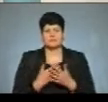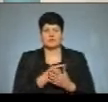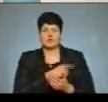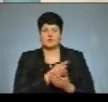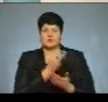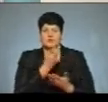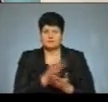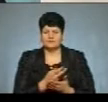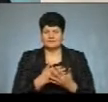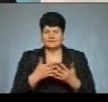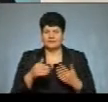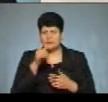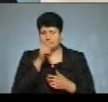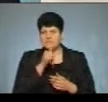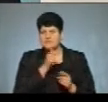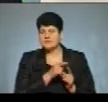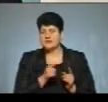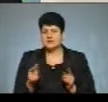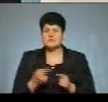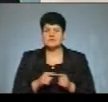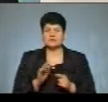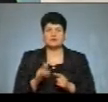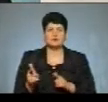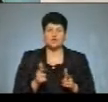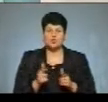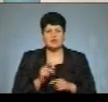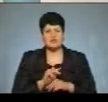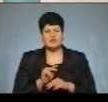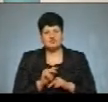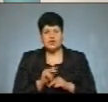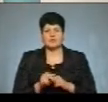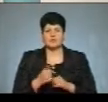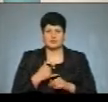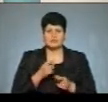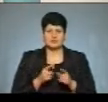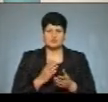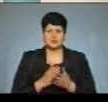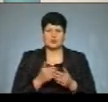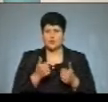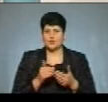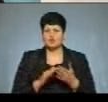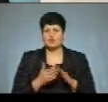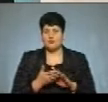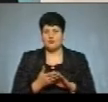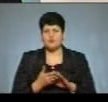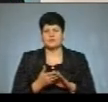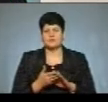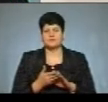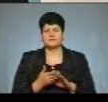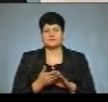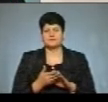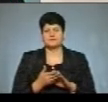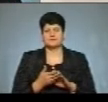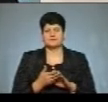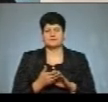етапі. Ну, отже, місяць це буде тривати підготовка і навчання. У нас дійсно є досить хороші умови на кафедрі,